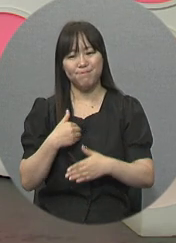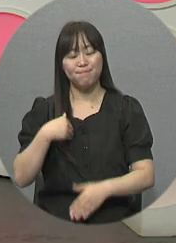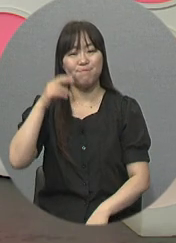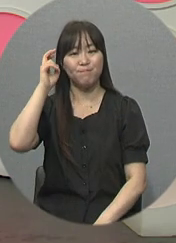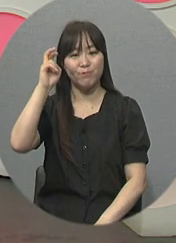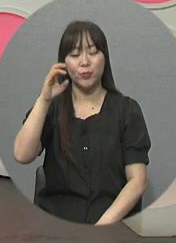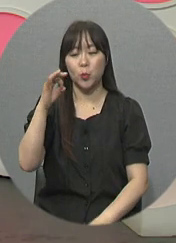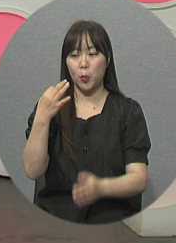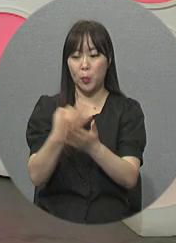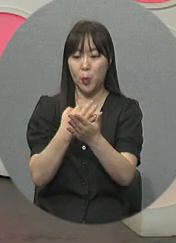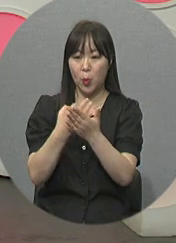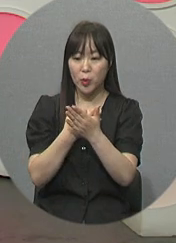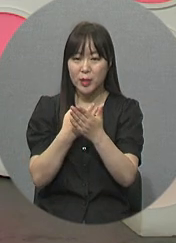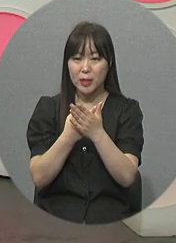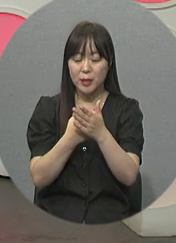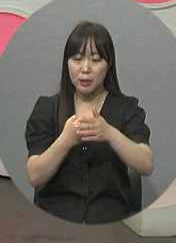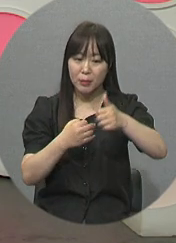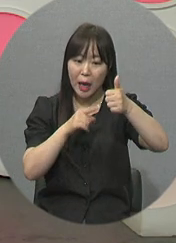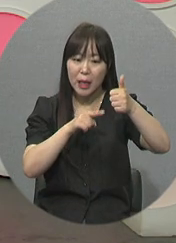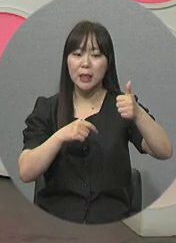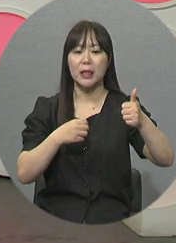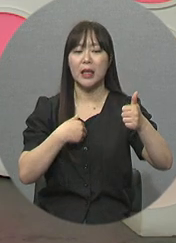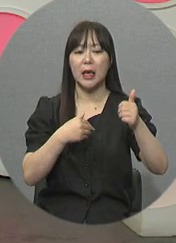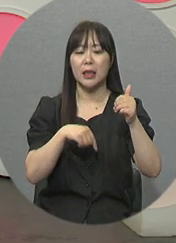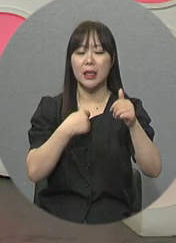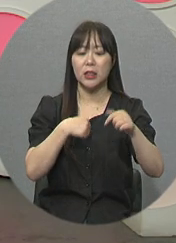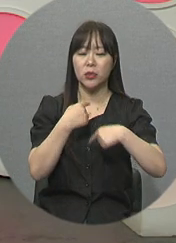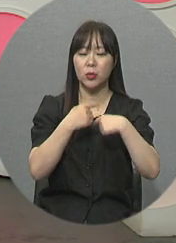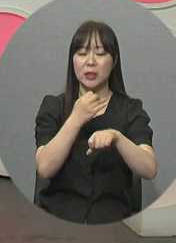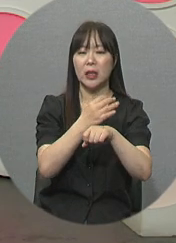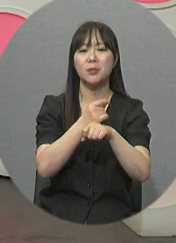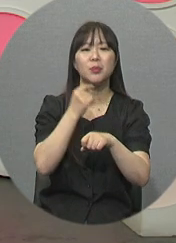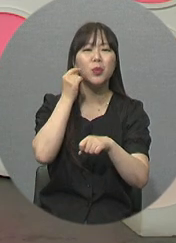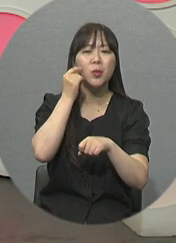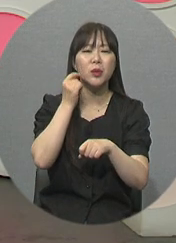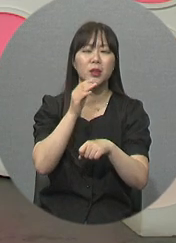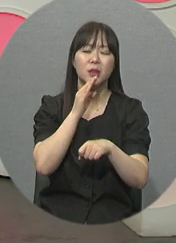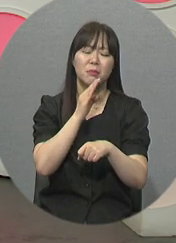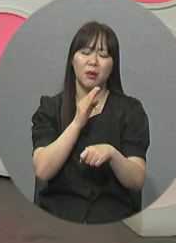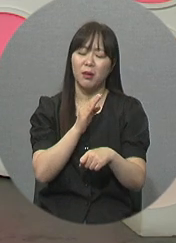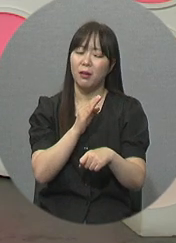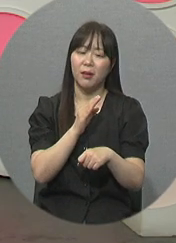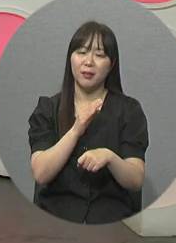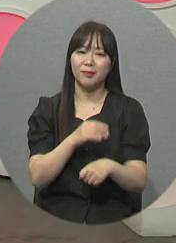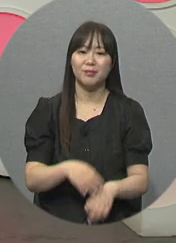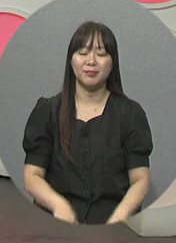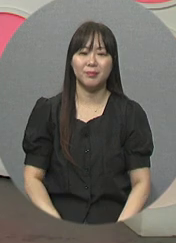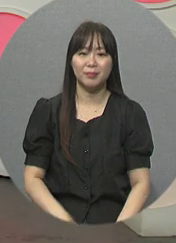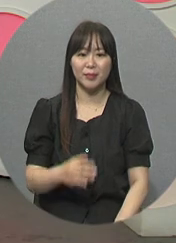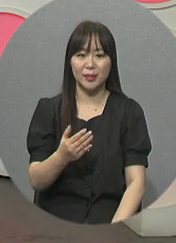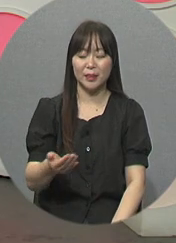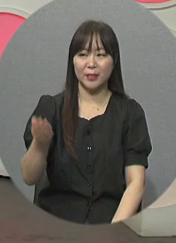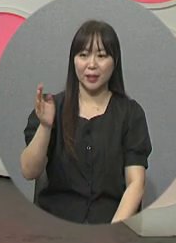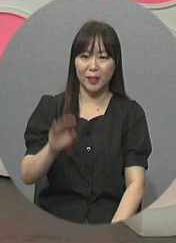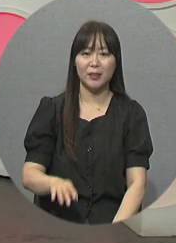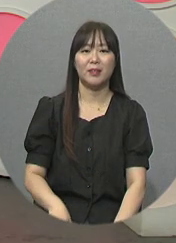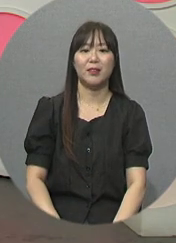이게 돈을 버는 가장은. 자기가 자기 걸 못 사요. 맞아요. 자기 걸 진짜 자기가 잘 못 사요. 근데